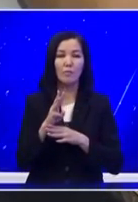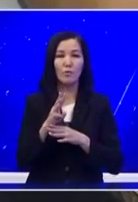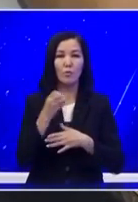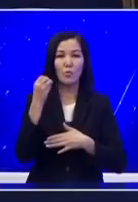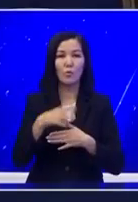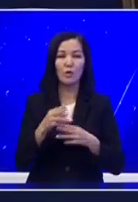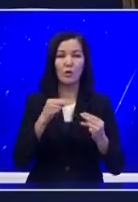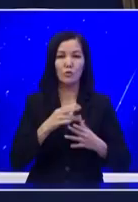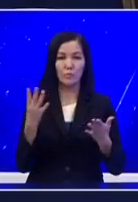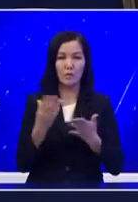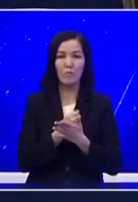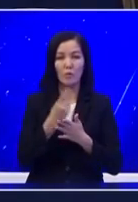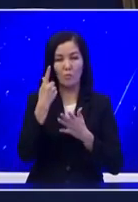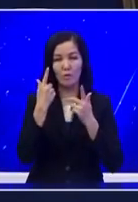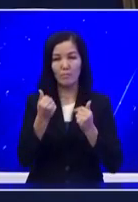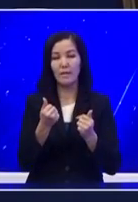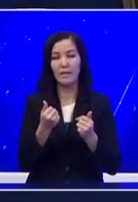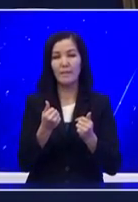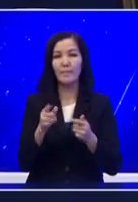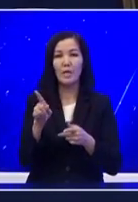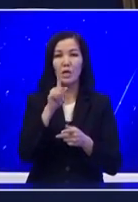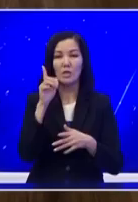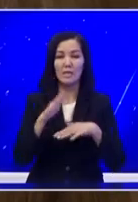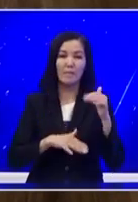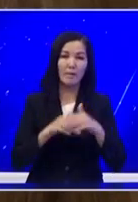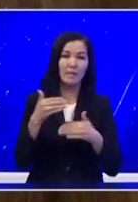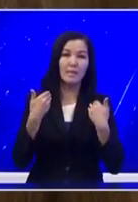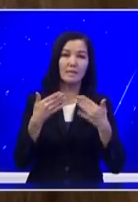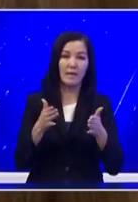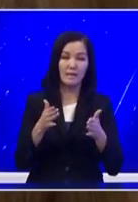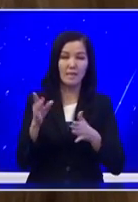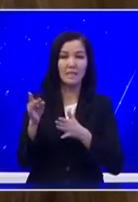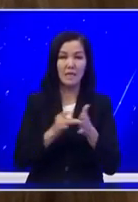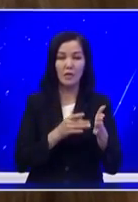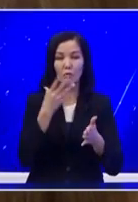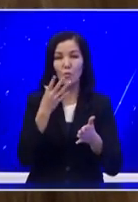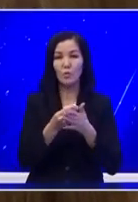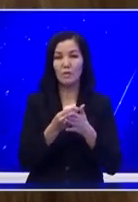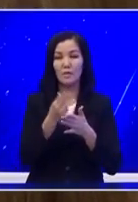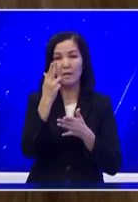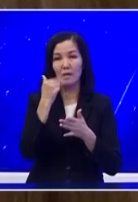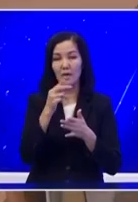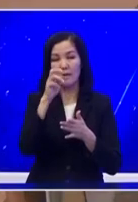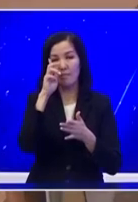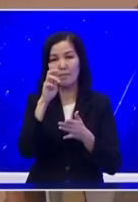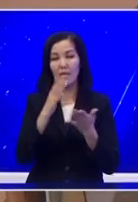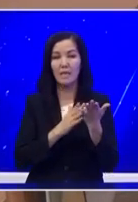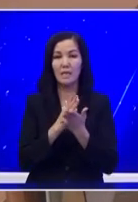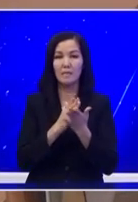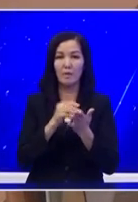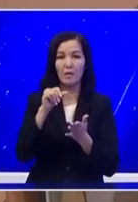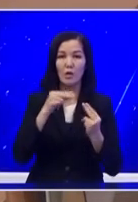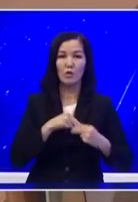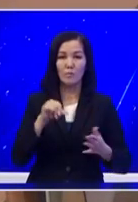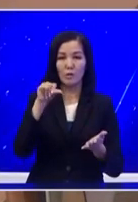табуға болатындығын білді. Көп ұзамай жастар тәжірибесін аяқтағаннан кейін ол бірден өзіме ыңғайлы мемлекеттік қызметке